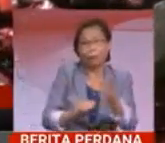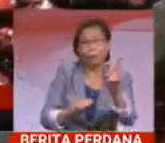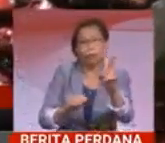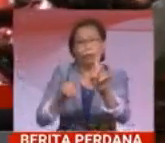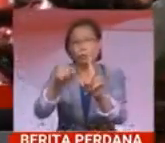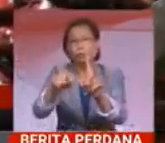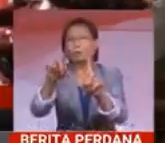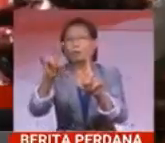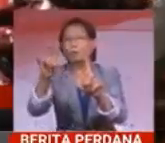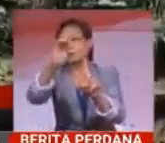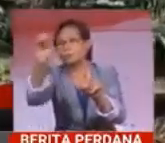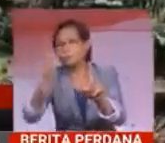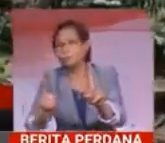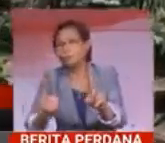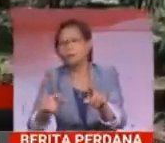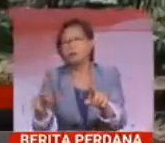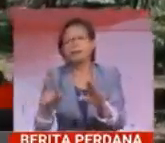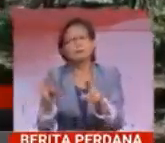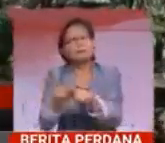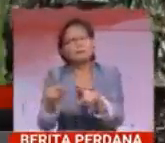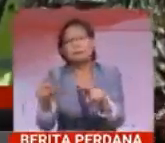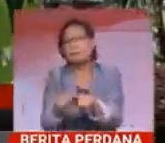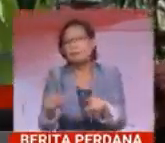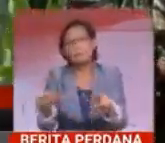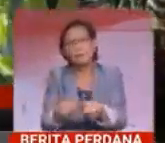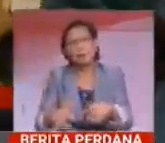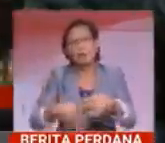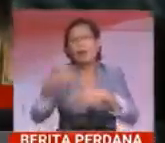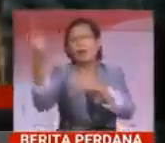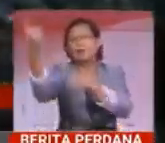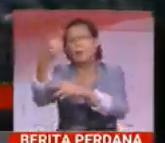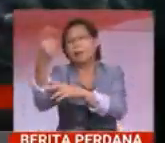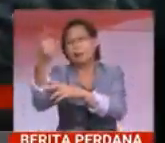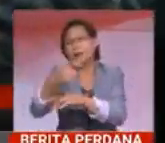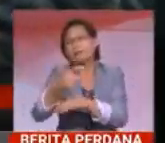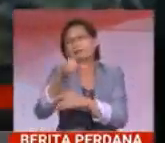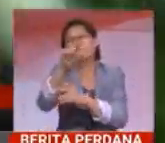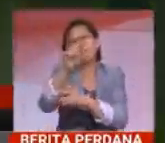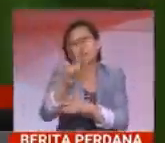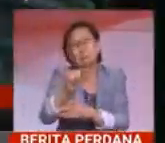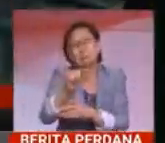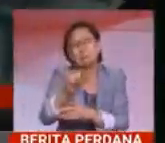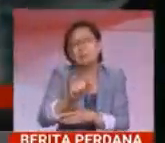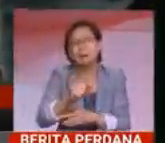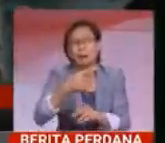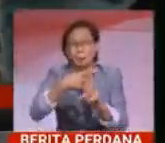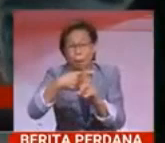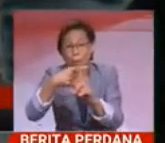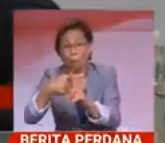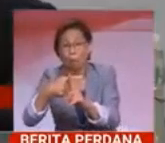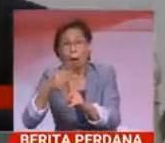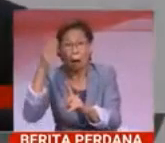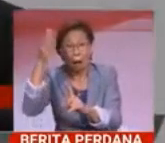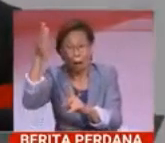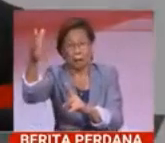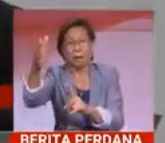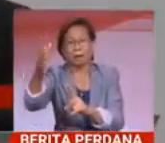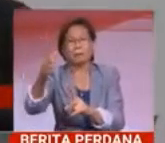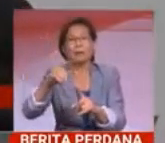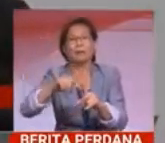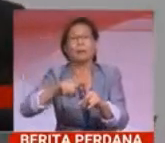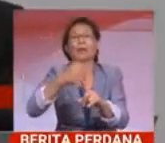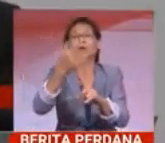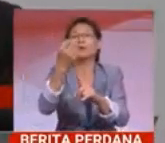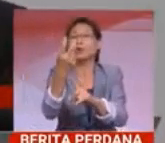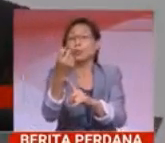perpuluhan 700se cacar pengeluaran tandan buah segar yang rendah namun optimis prestasi lebih kukuh pagi paruh